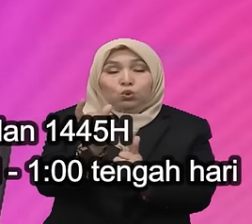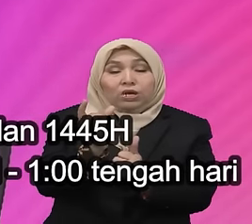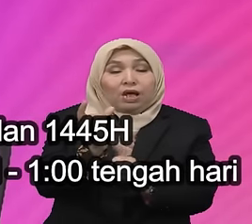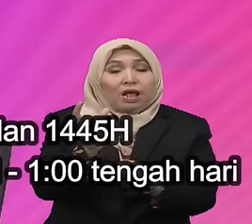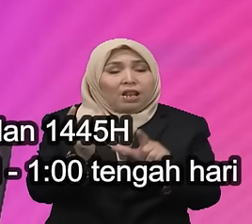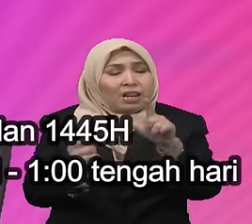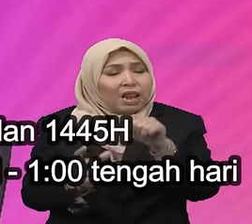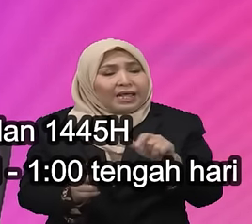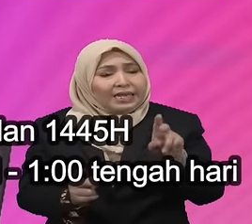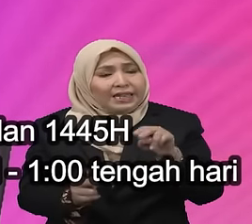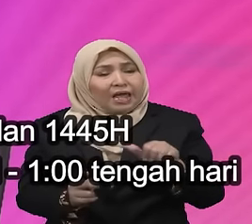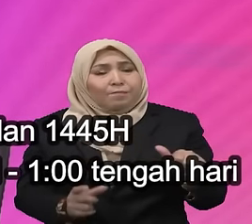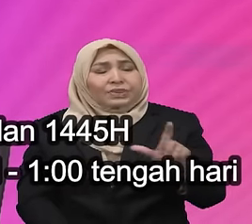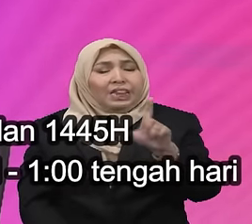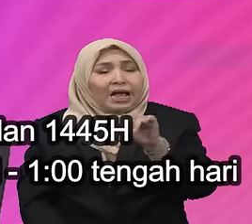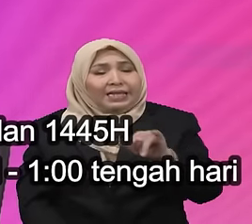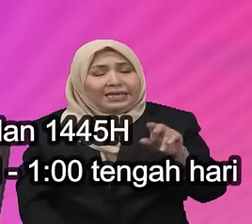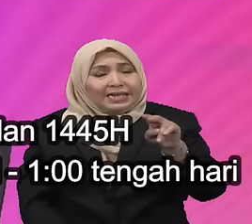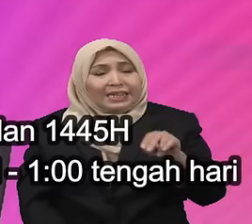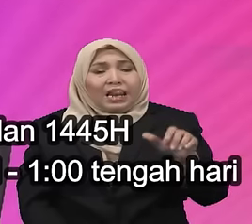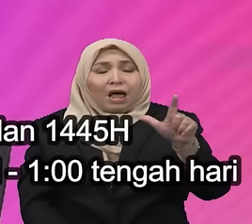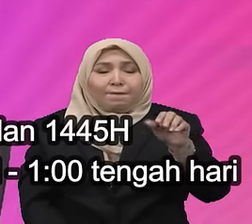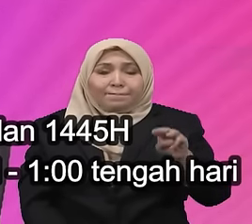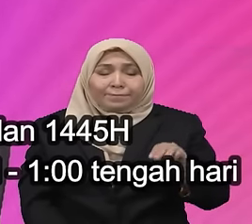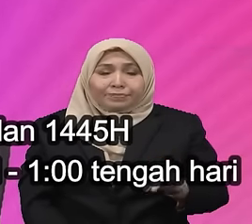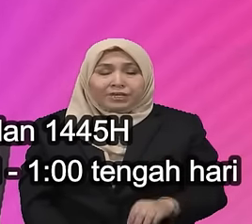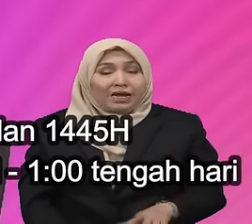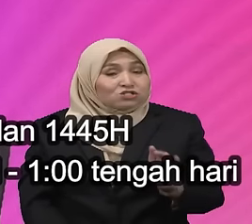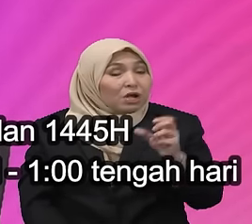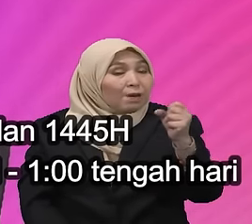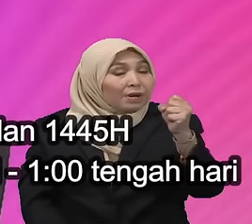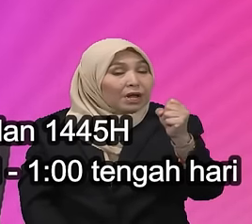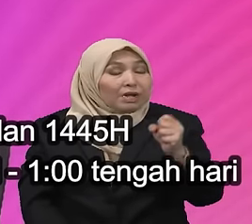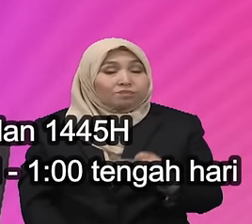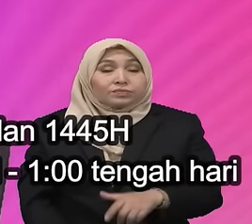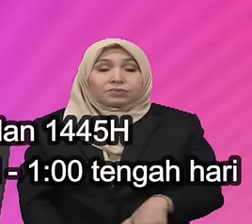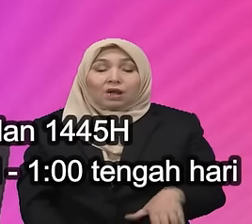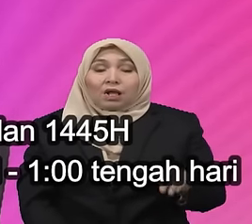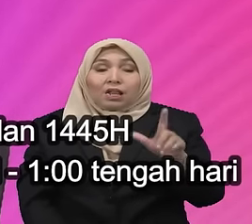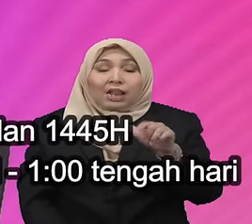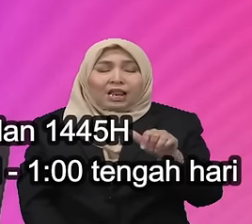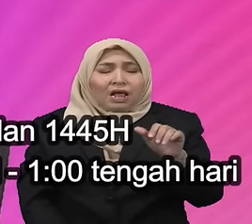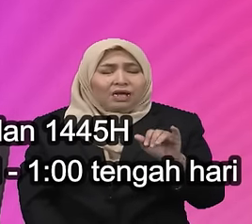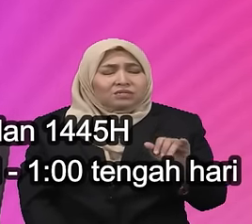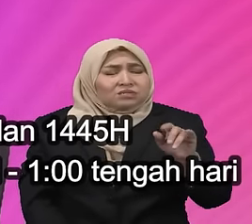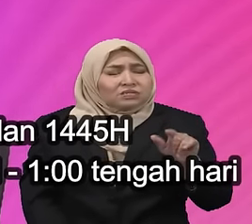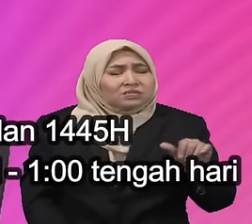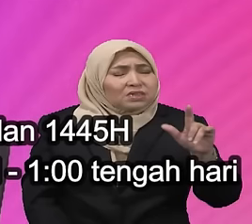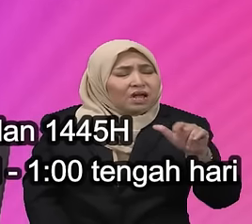la illam, cuba. La illam. Jangan pegang dia. Ha? La ini.